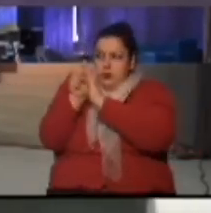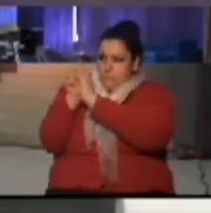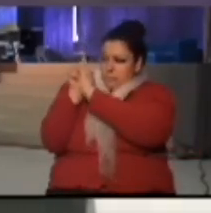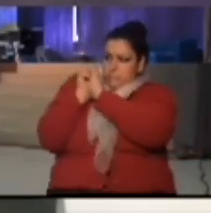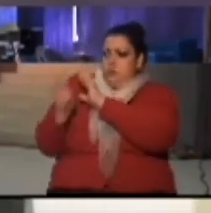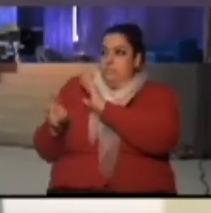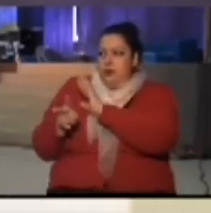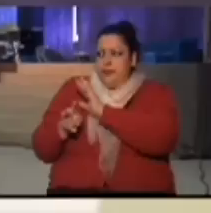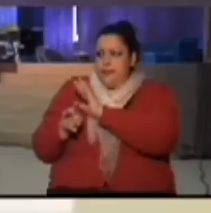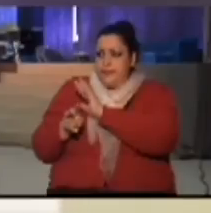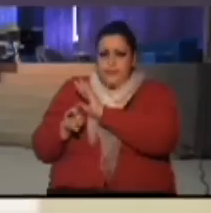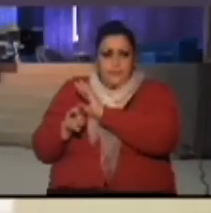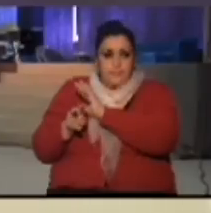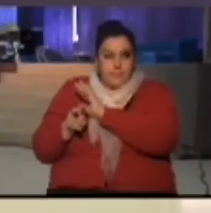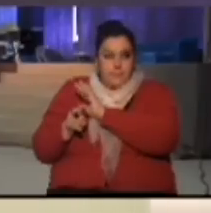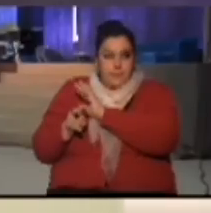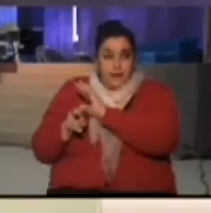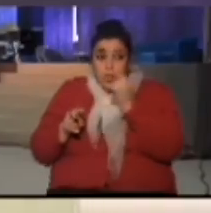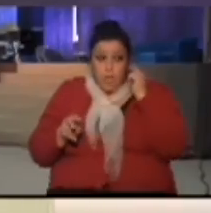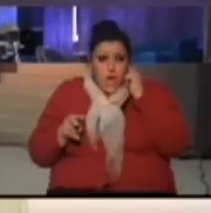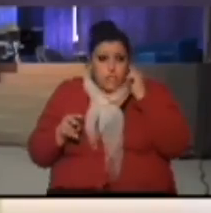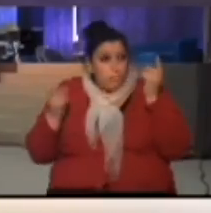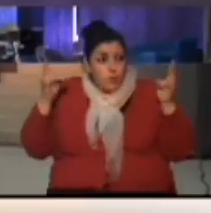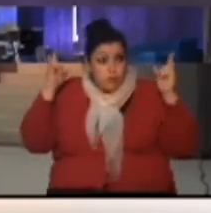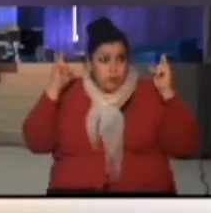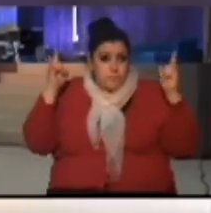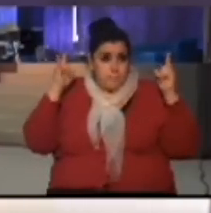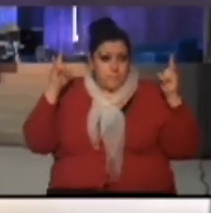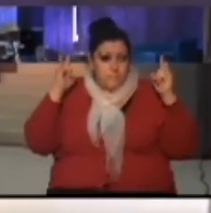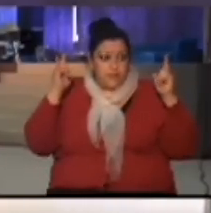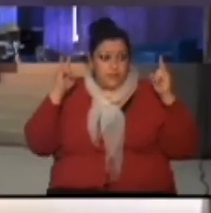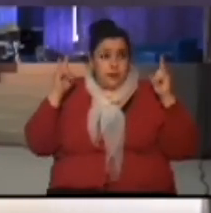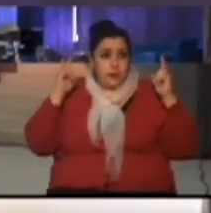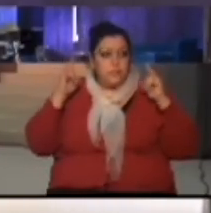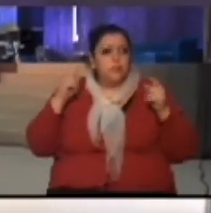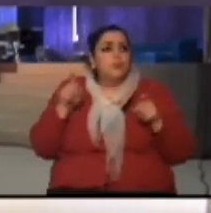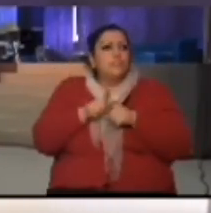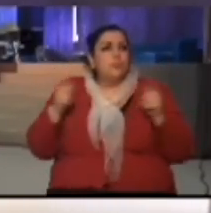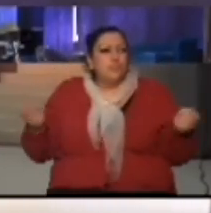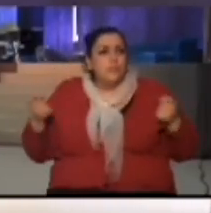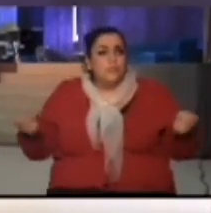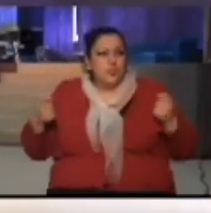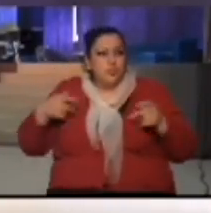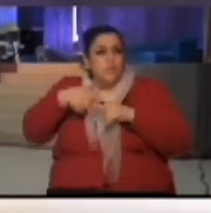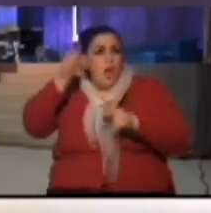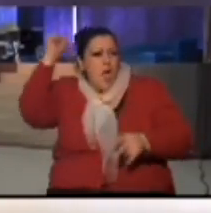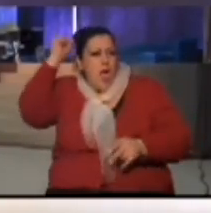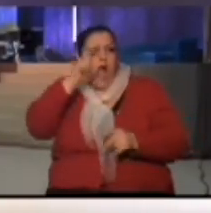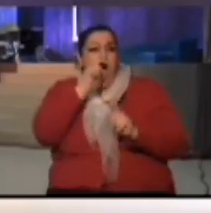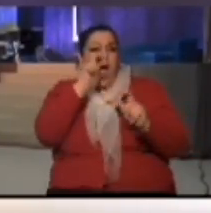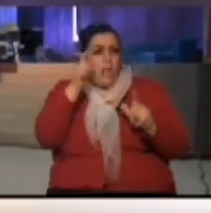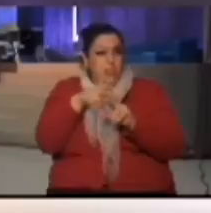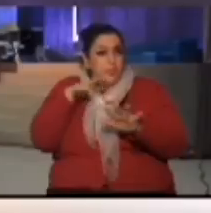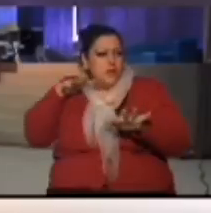Ուղղակի արանքը ճղեցին, փախան, որովհետև իրանք հասկացան, իբրև